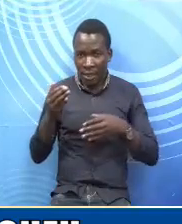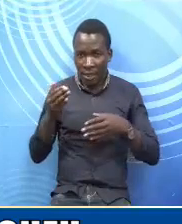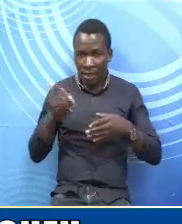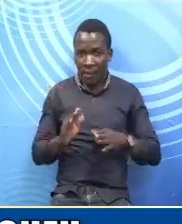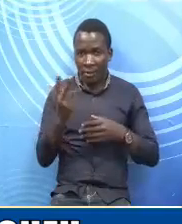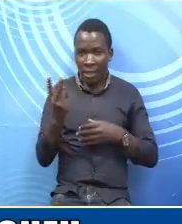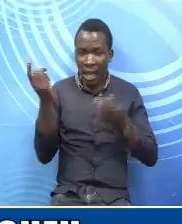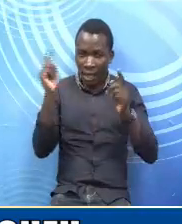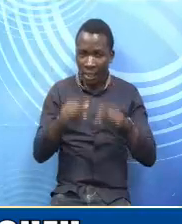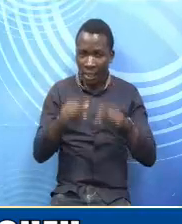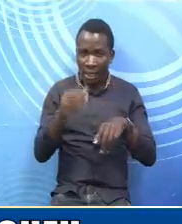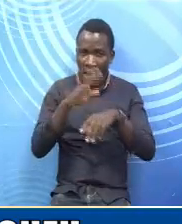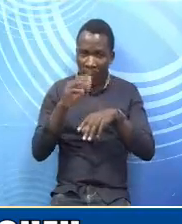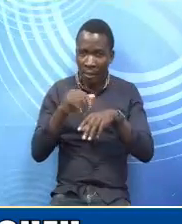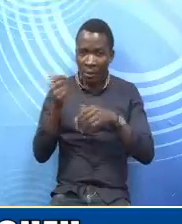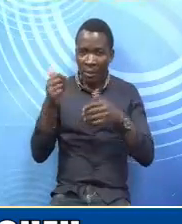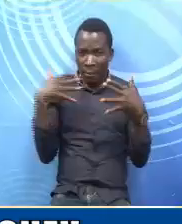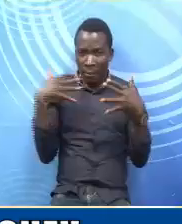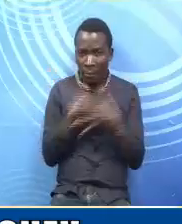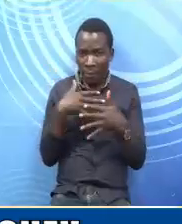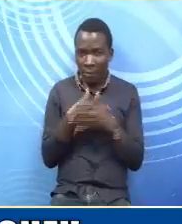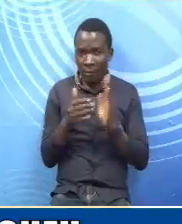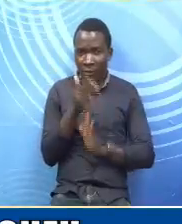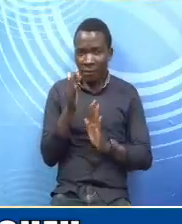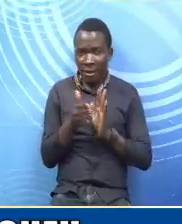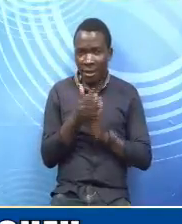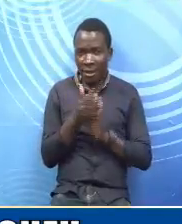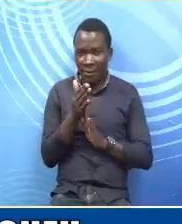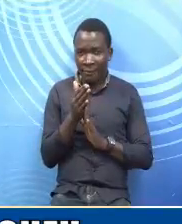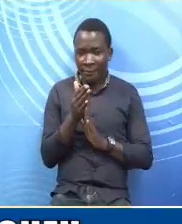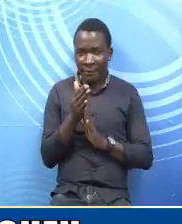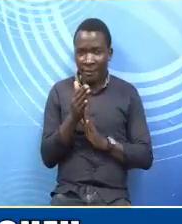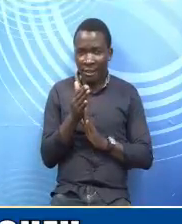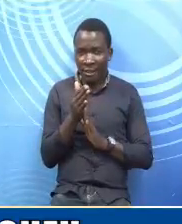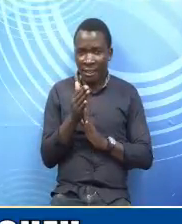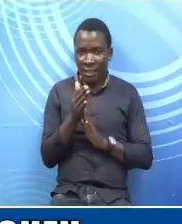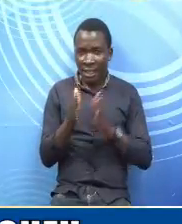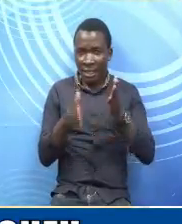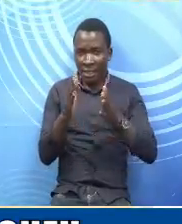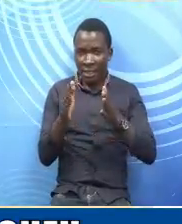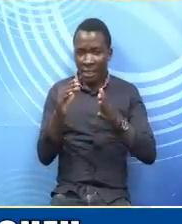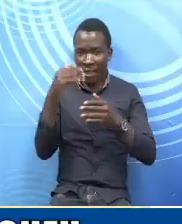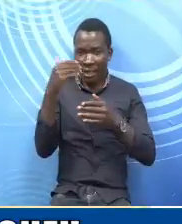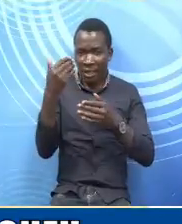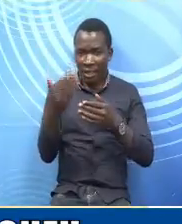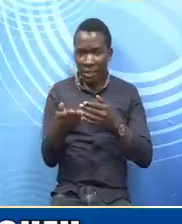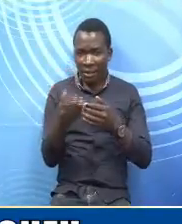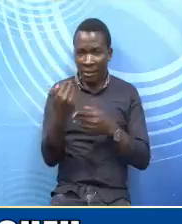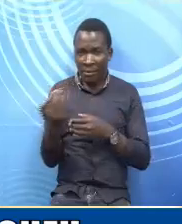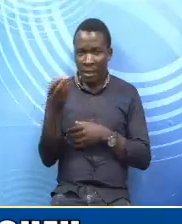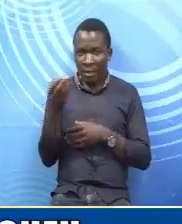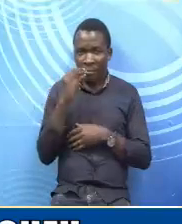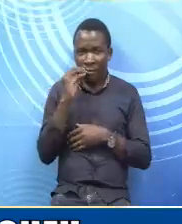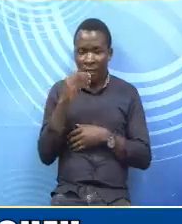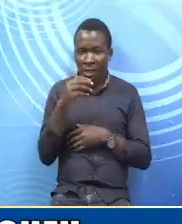ahamagaye ngo Brian undi aba ari kanzu arangije ahita amvaho hejuru ahita agenda yirukanka nanjye mpita babyira uwo mwana we muhira